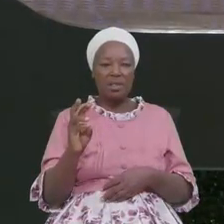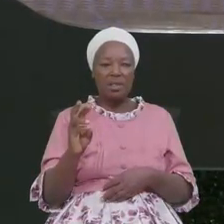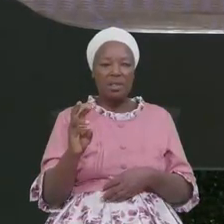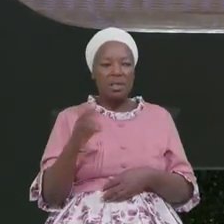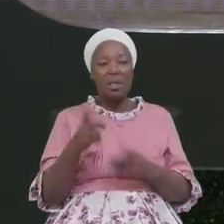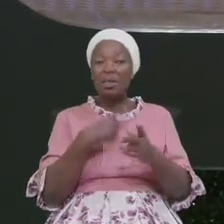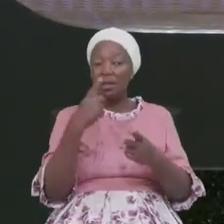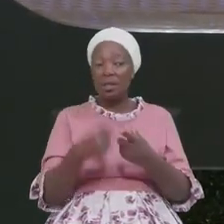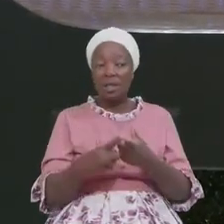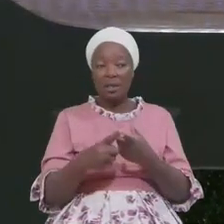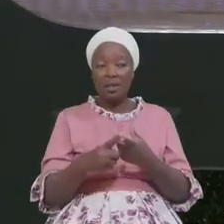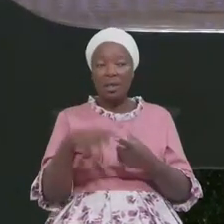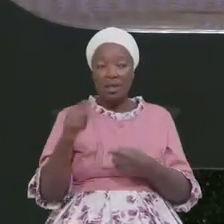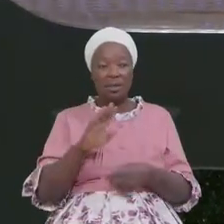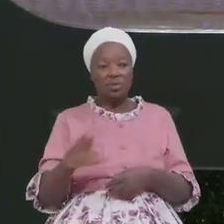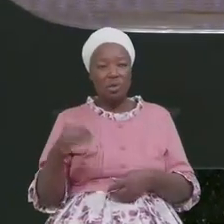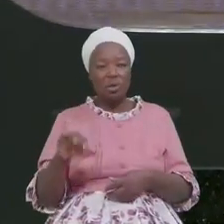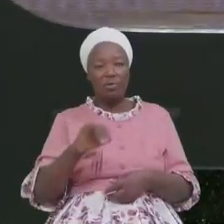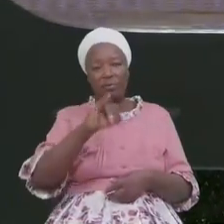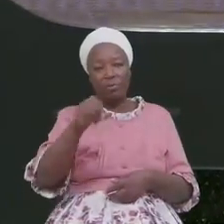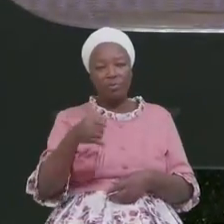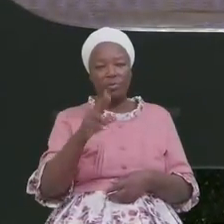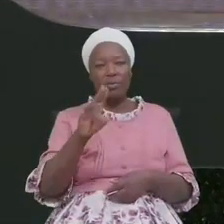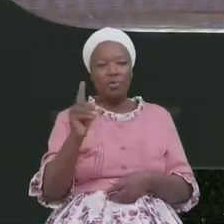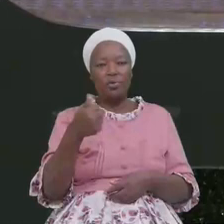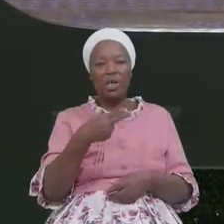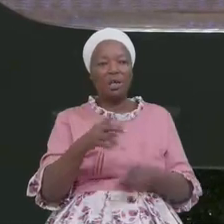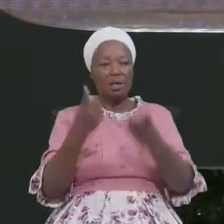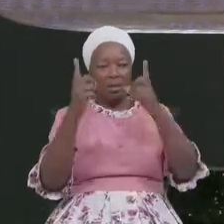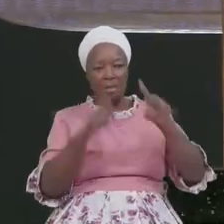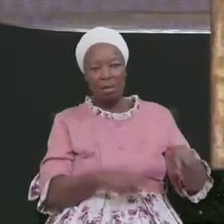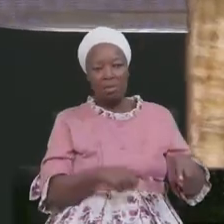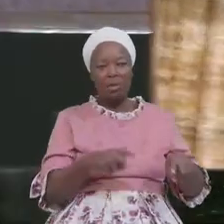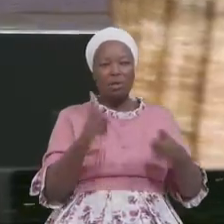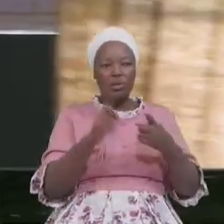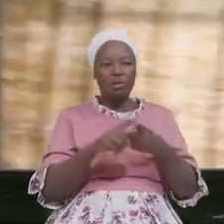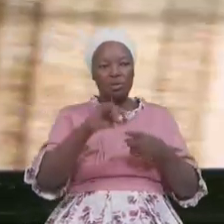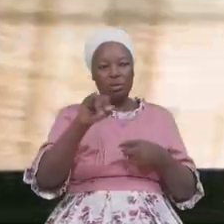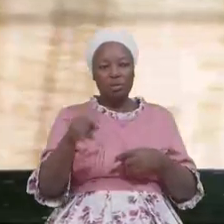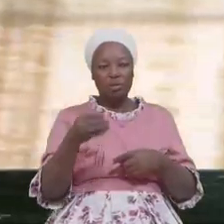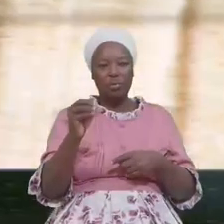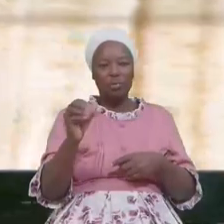Les fils de Juda s'approchèrent de Josué à Gilgal.